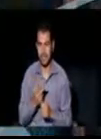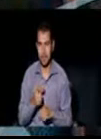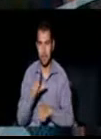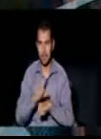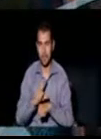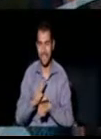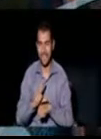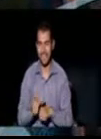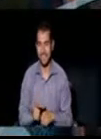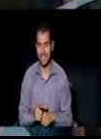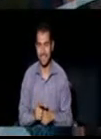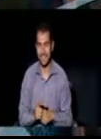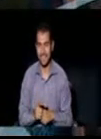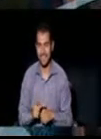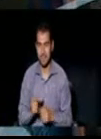ايه رايك؟